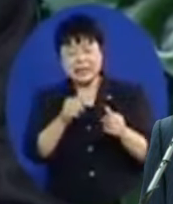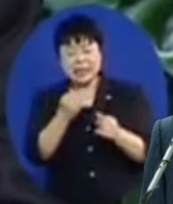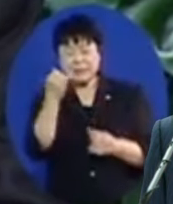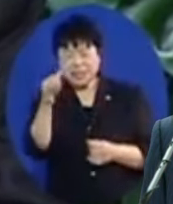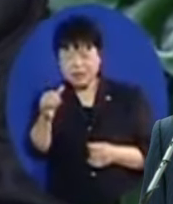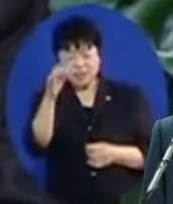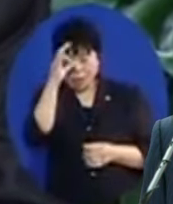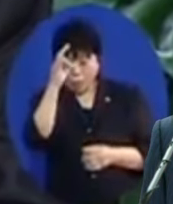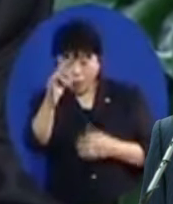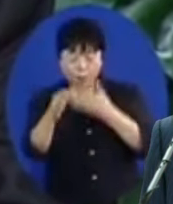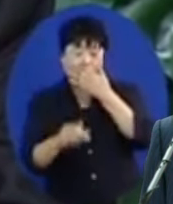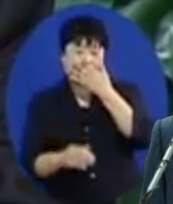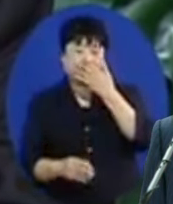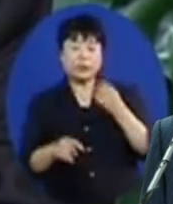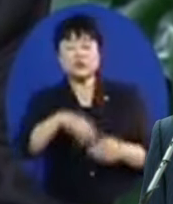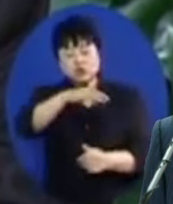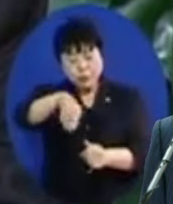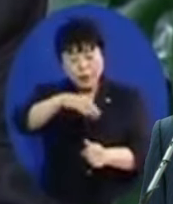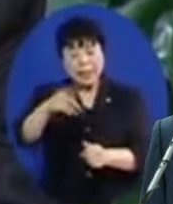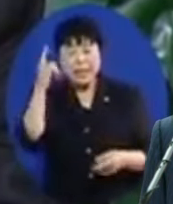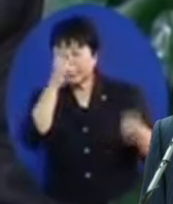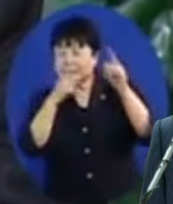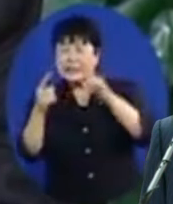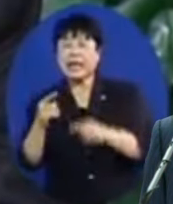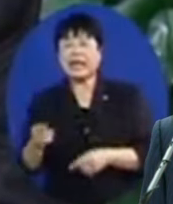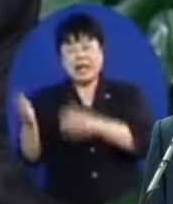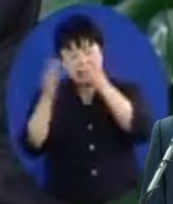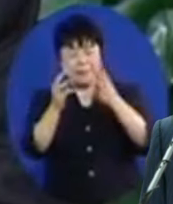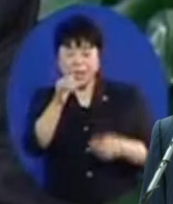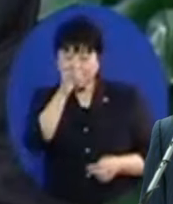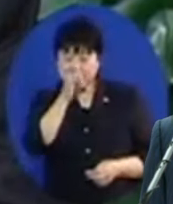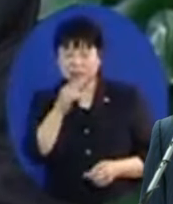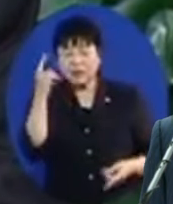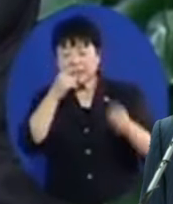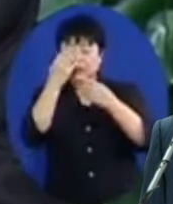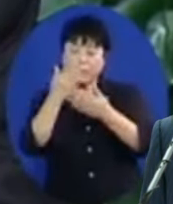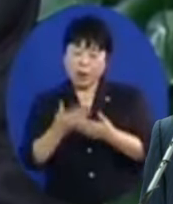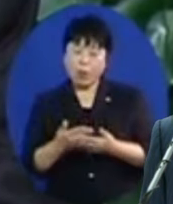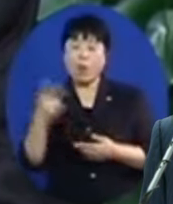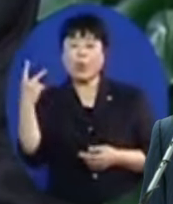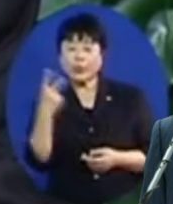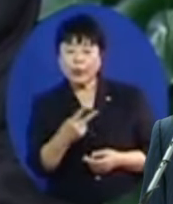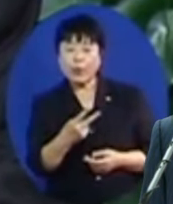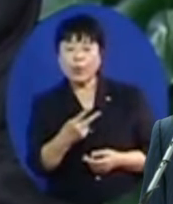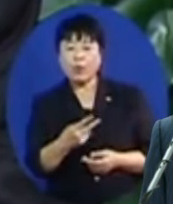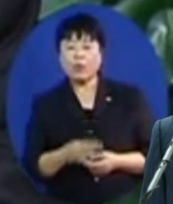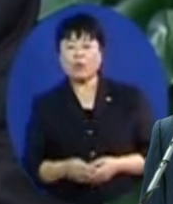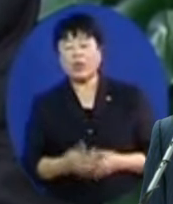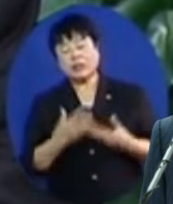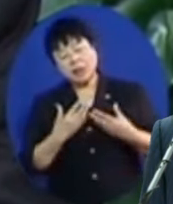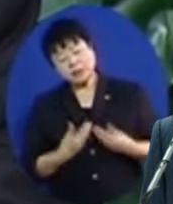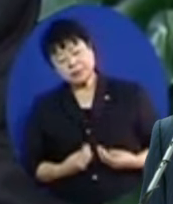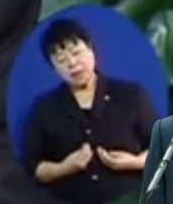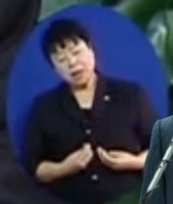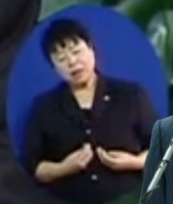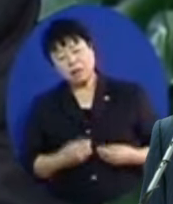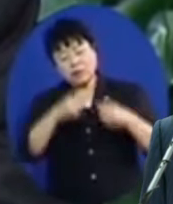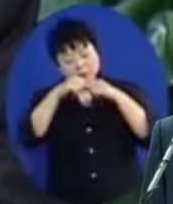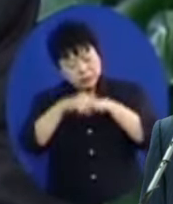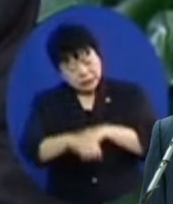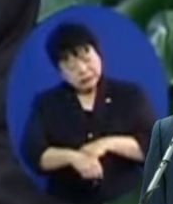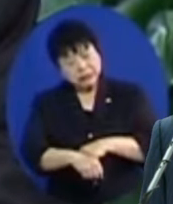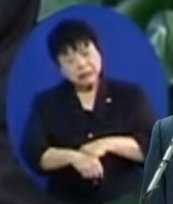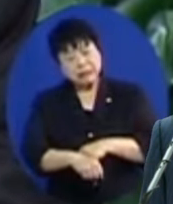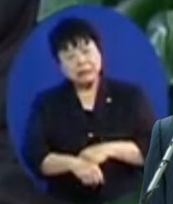보고 우리 주위에도 상한 갈대가 된 남녀를 봅니다. 상처를 입고 낙심하고 좌절하고